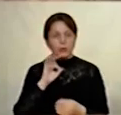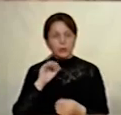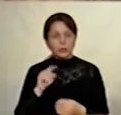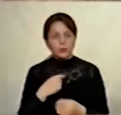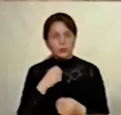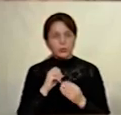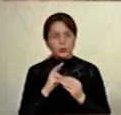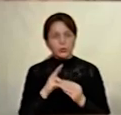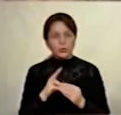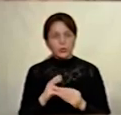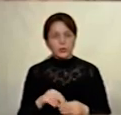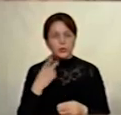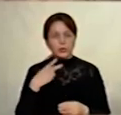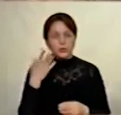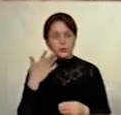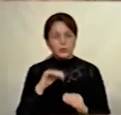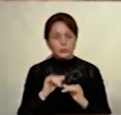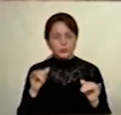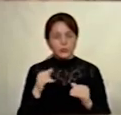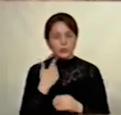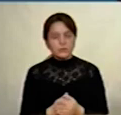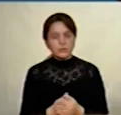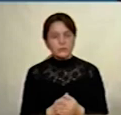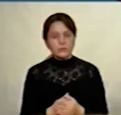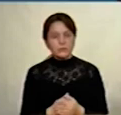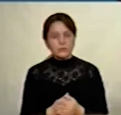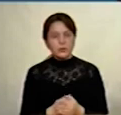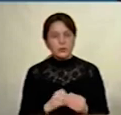0.12 ni 25 ga ko'paytirsak, 3 hosil bo'lar ekan.